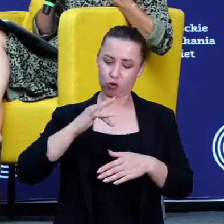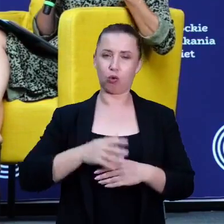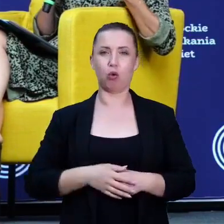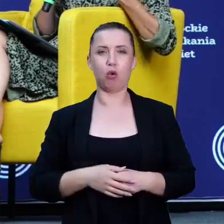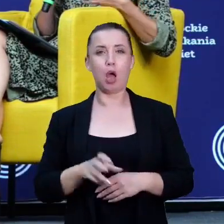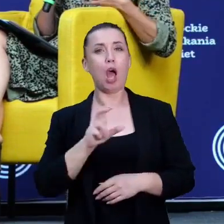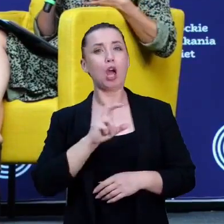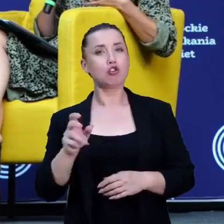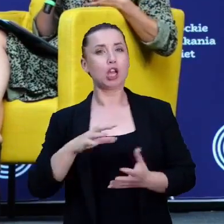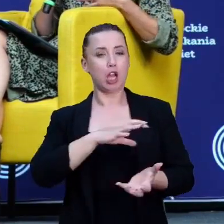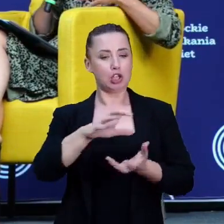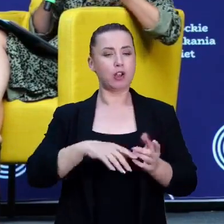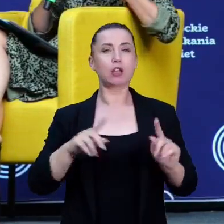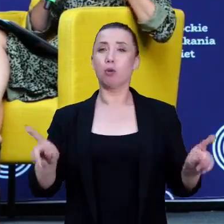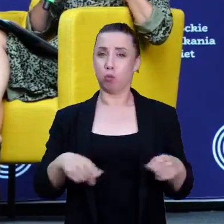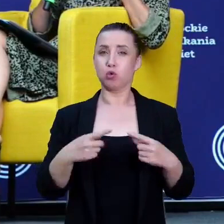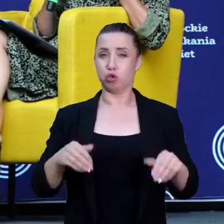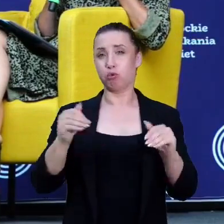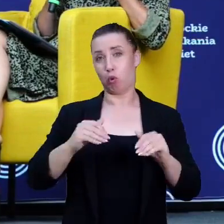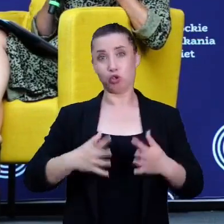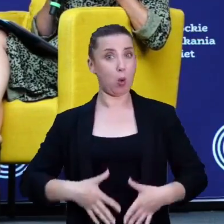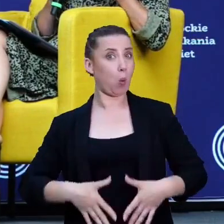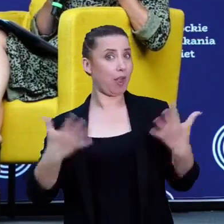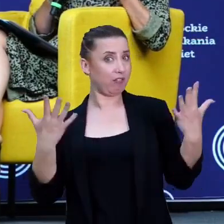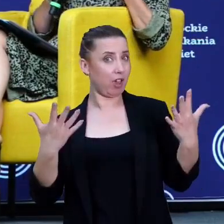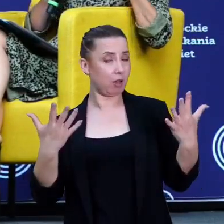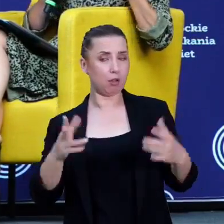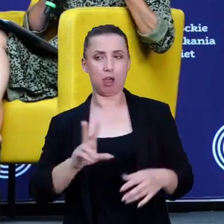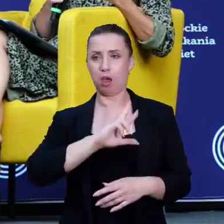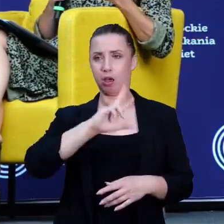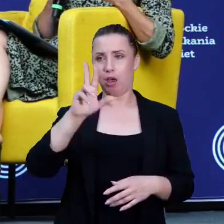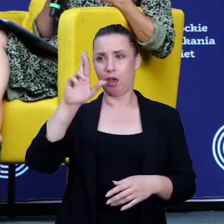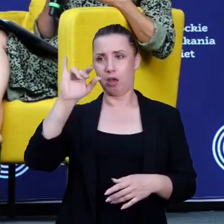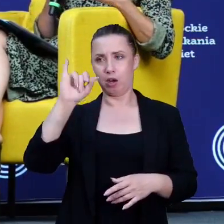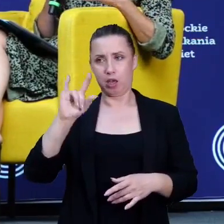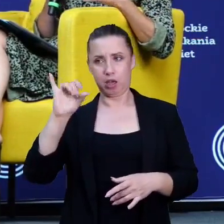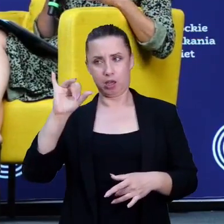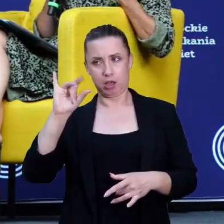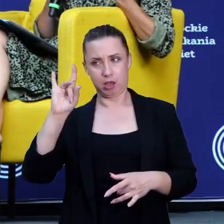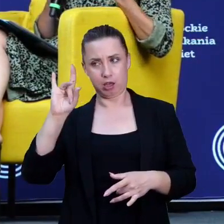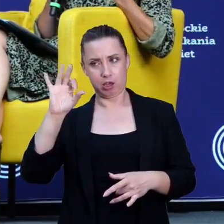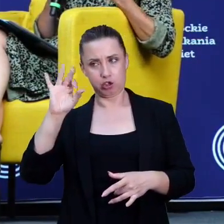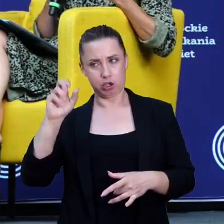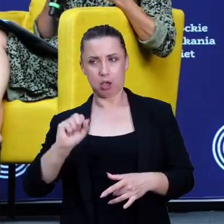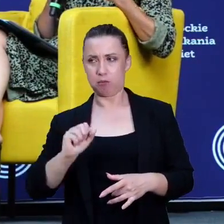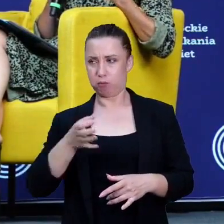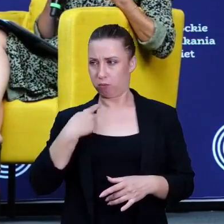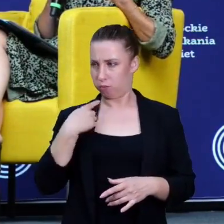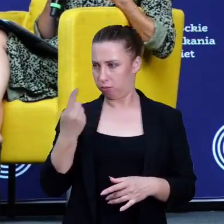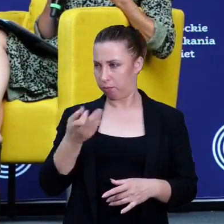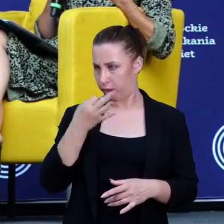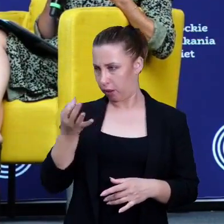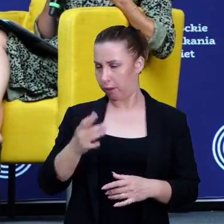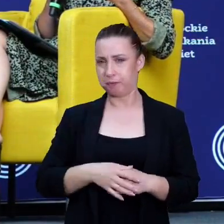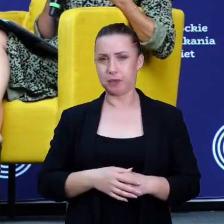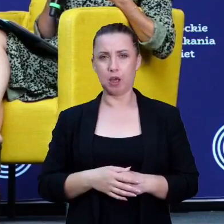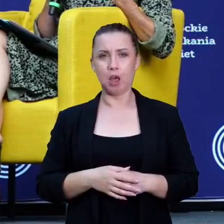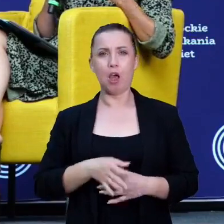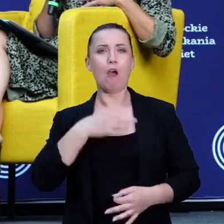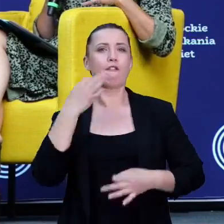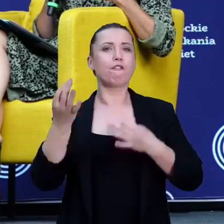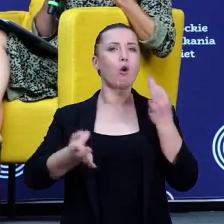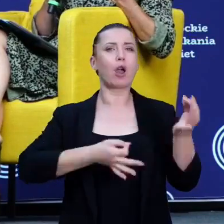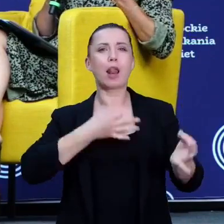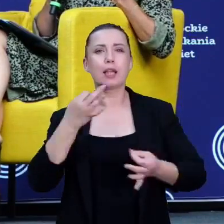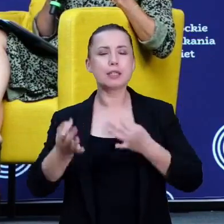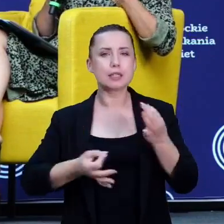Krzysiu, czy w świecie muzycznym jest łatwiej? No bo jednak operujecie głosem. Wokalistek pewnie w wieku dojrzałym